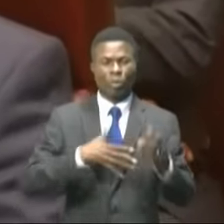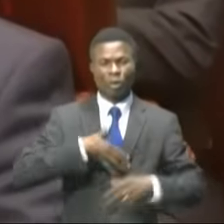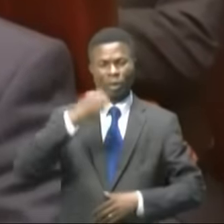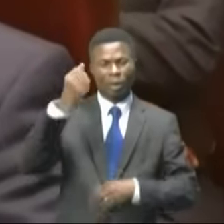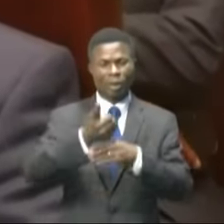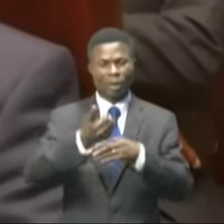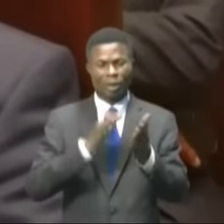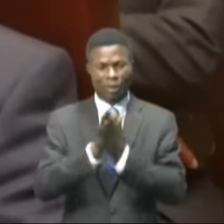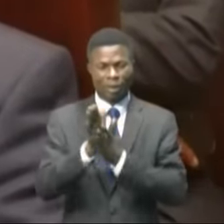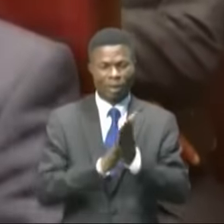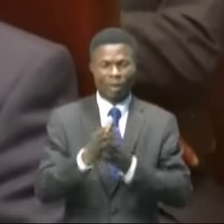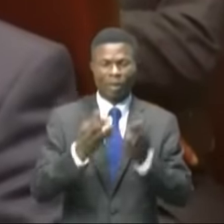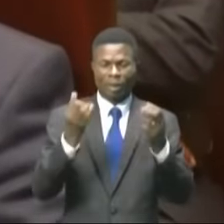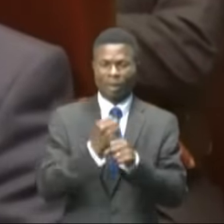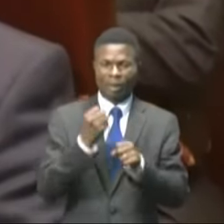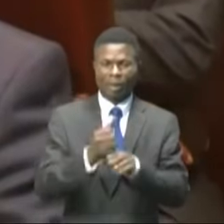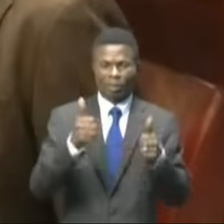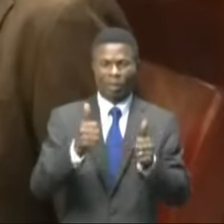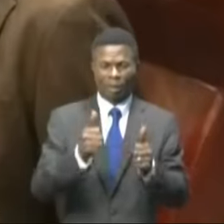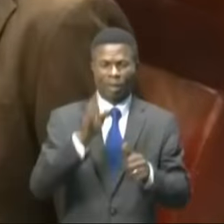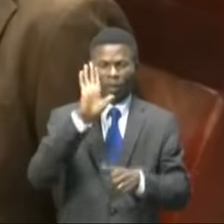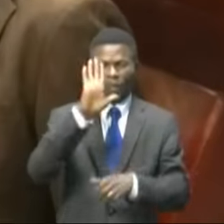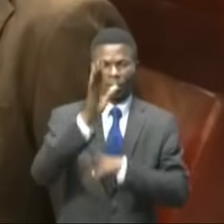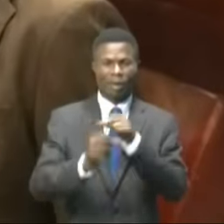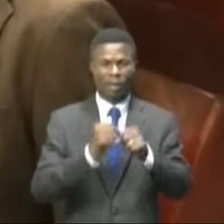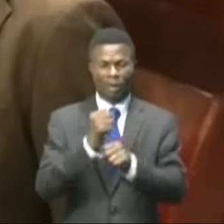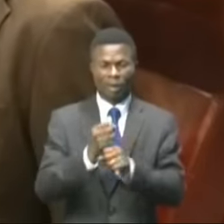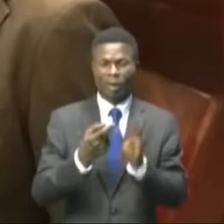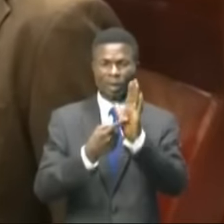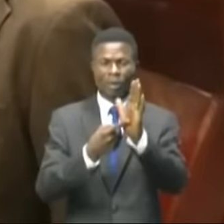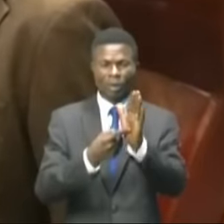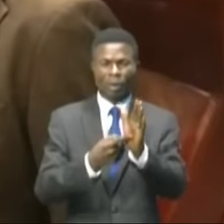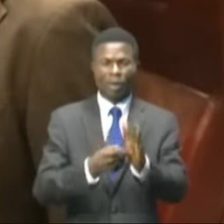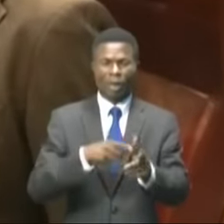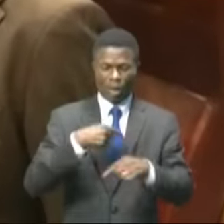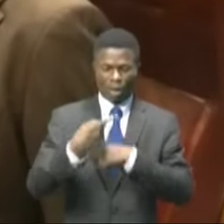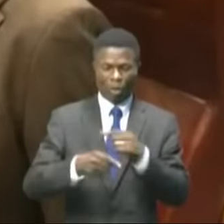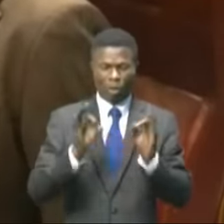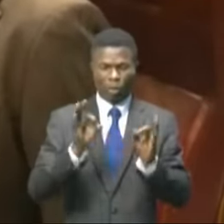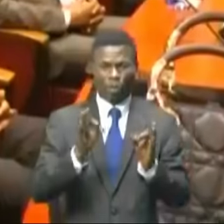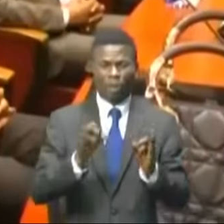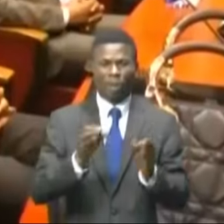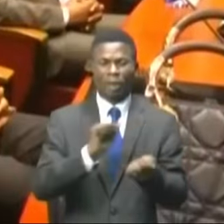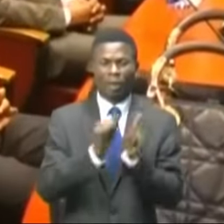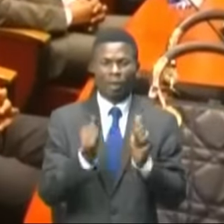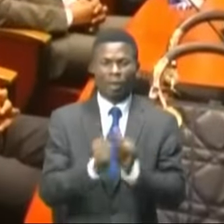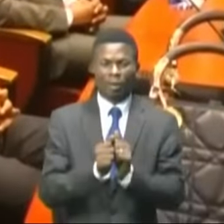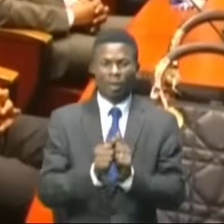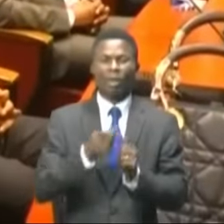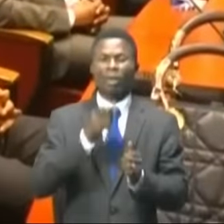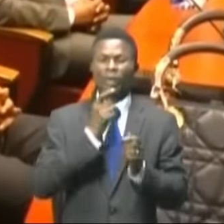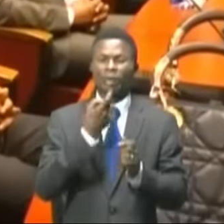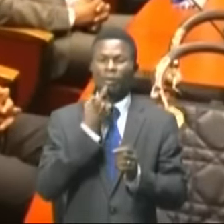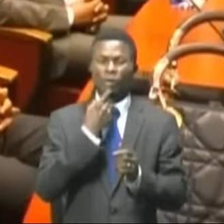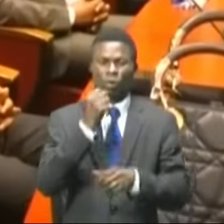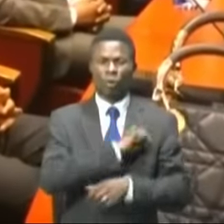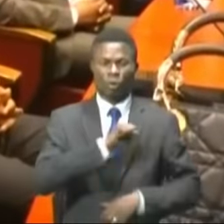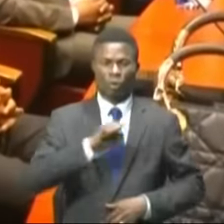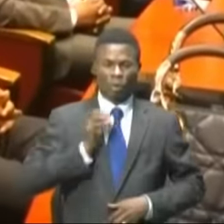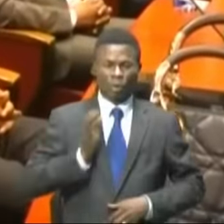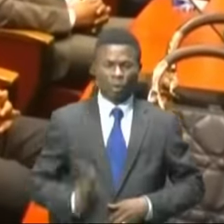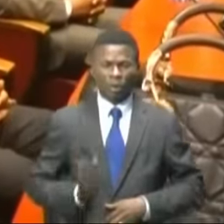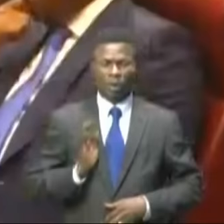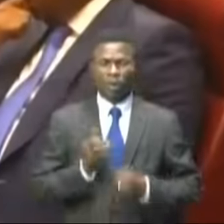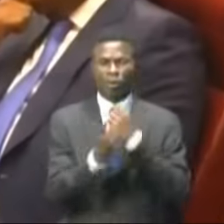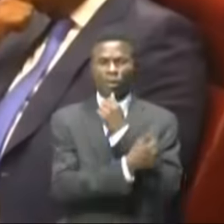leur souhaiter plein succès en cette mandature qui marque un nouveau pas dans l'écriture d'une nouvelle page de l'histoire sénatoriale de notre